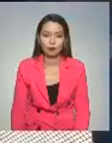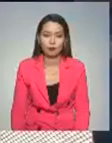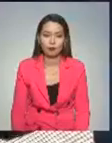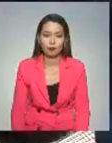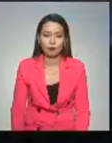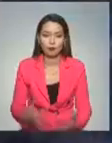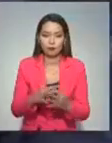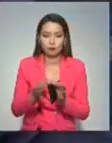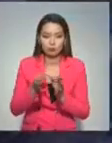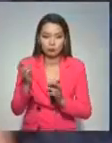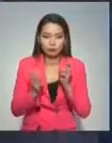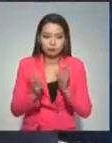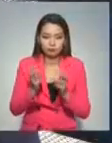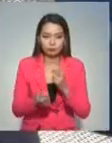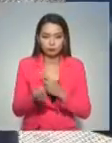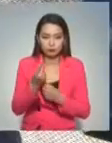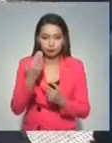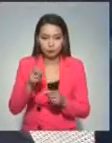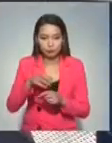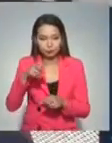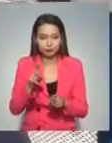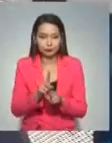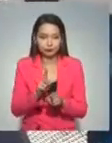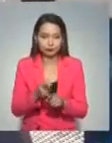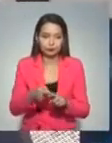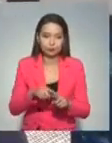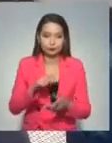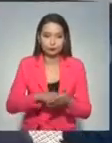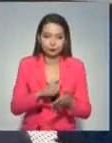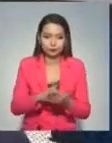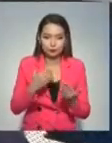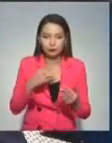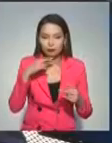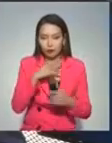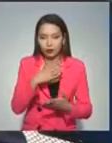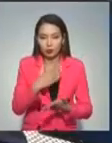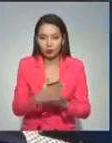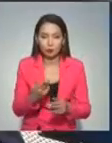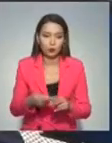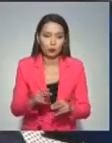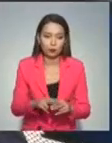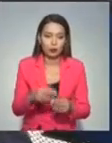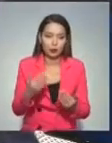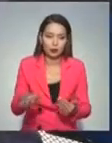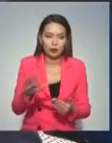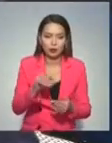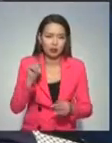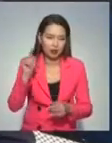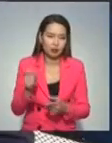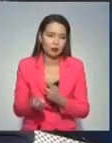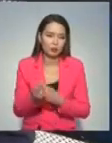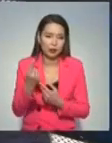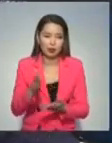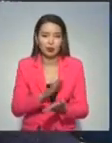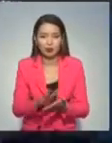Ауыл шетінде зауыттан шыққан сұйықтықтарда ағзатын арық бар. Ол сынаппен басқа заттармен де ластанған. Менделеев кестесіндегінің бәрі сонда. Сынапты